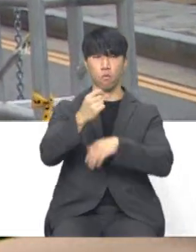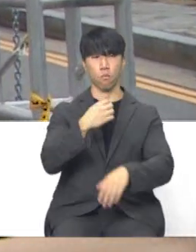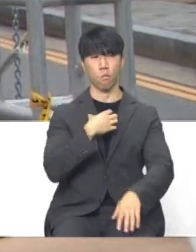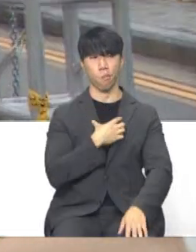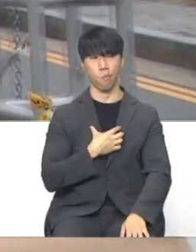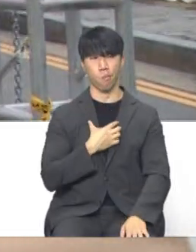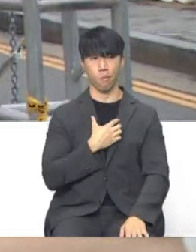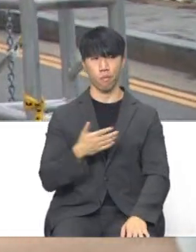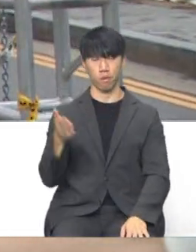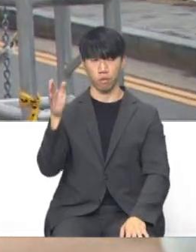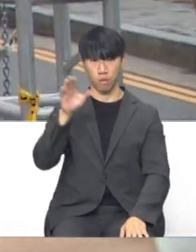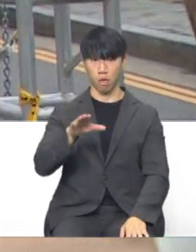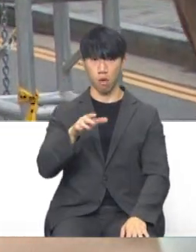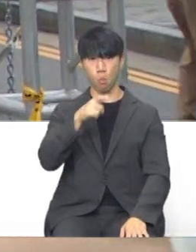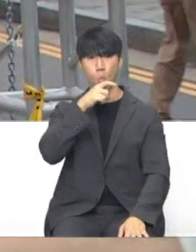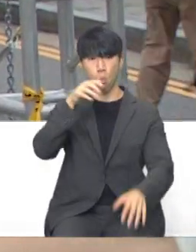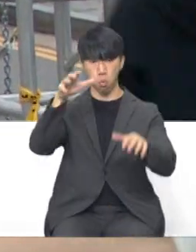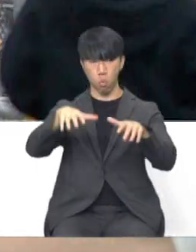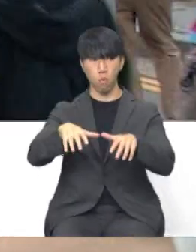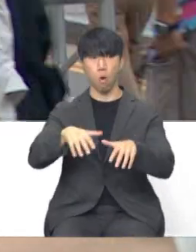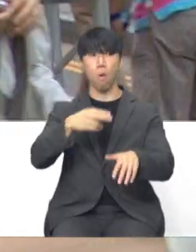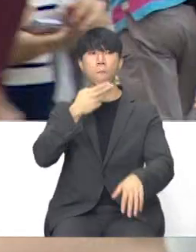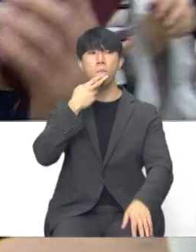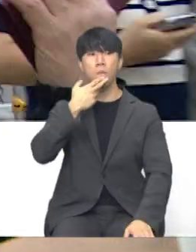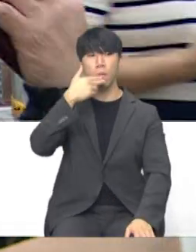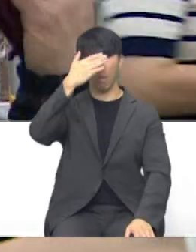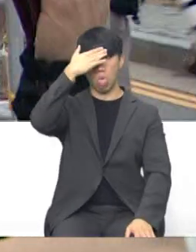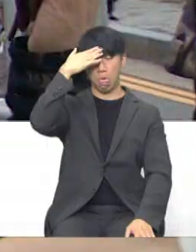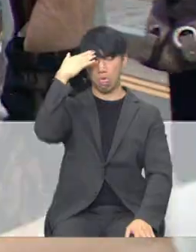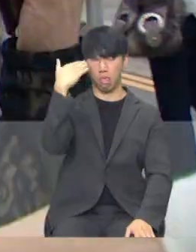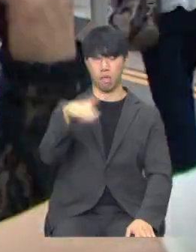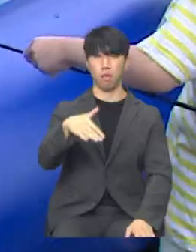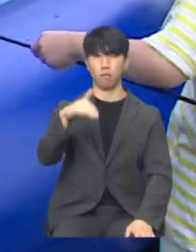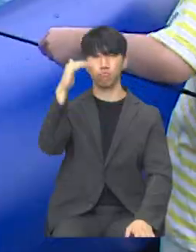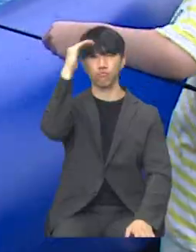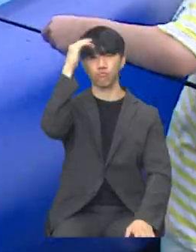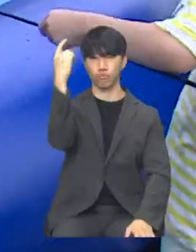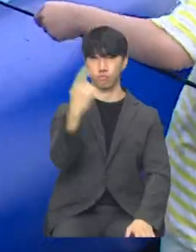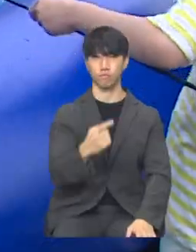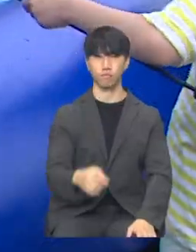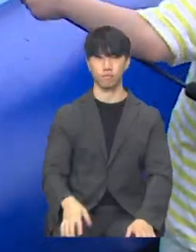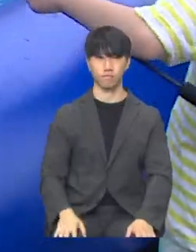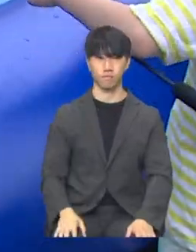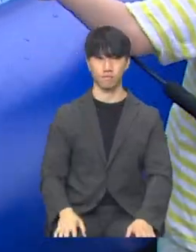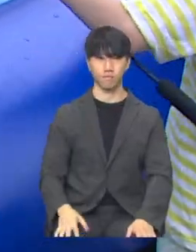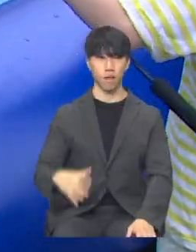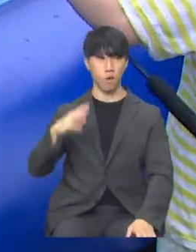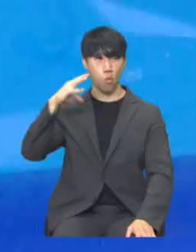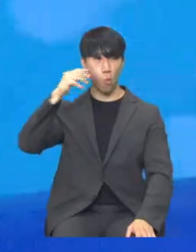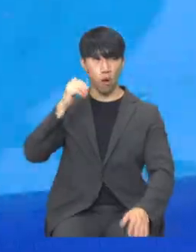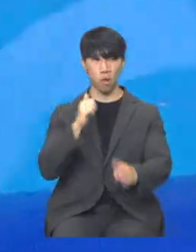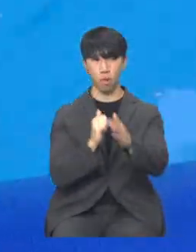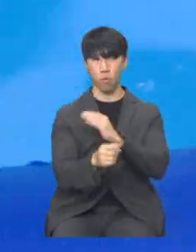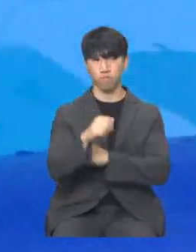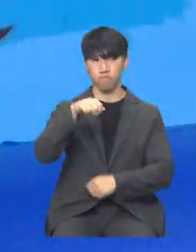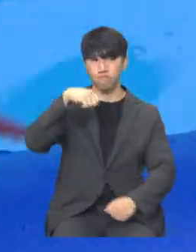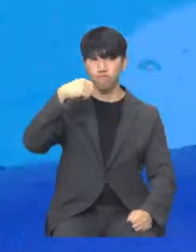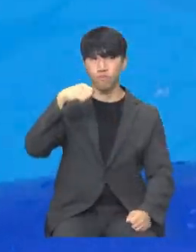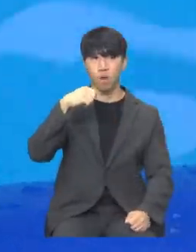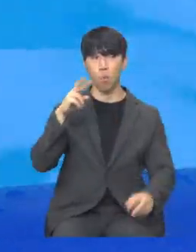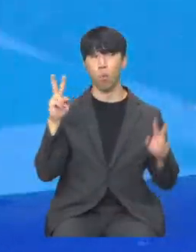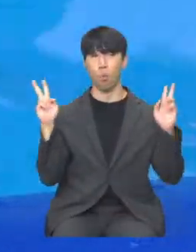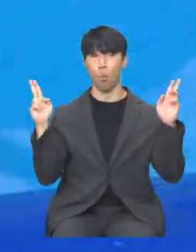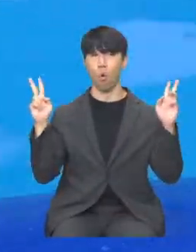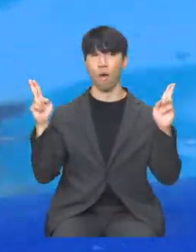와가지고 다행이라고 생각하고 지금 온 거예요. 구경하러. 소래포구의 대표 먹거리, 꽃게 낚시에